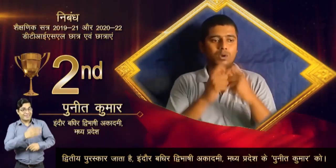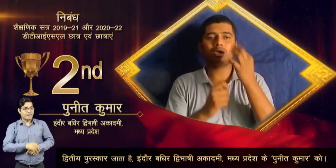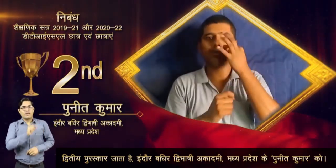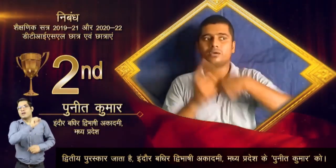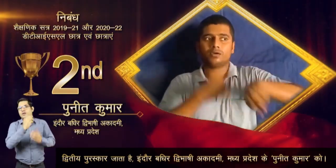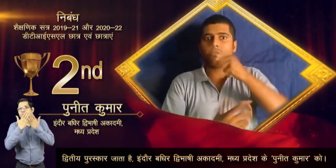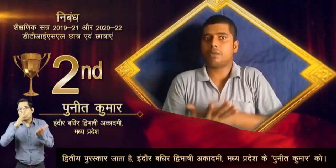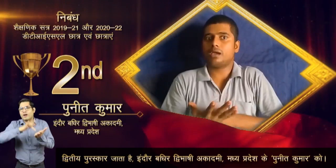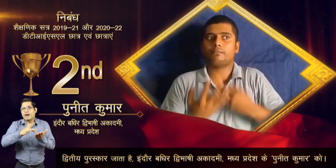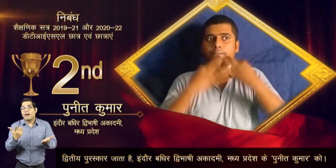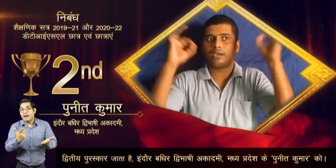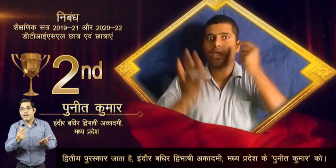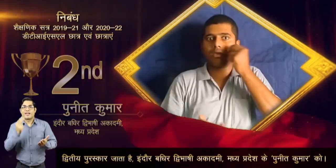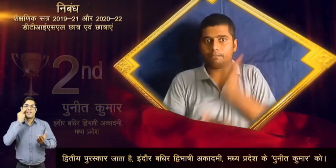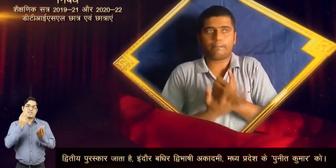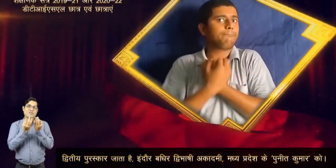पुनीत कुमार को।